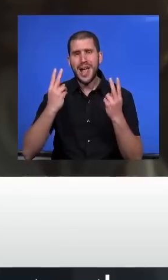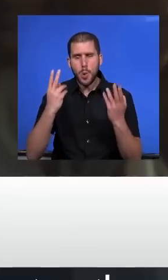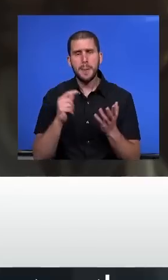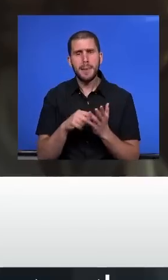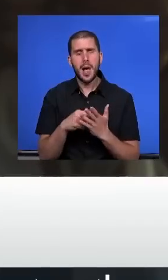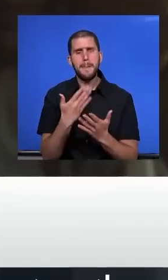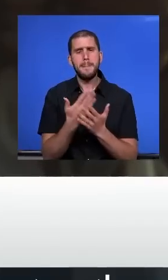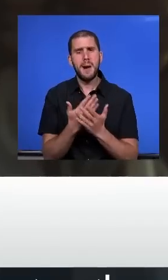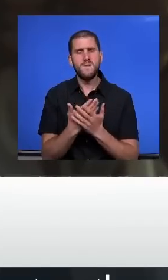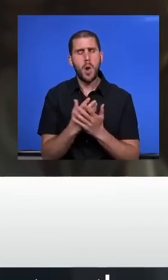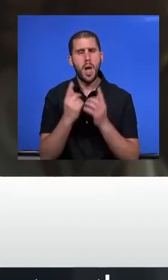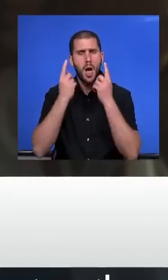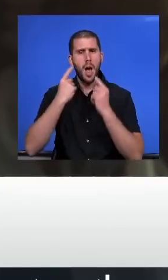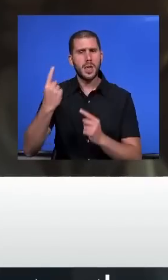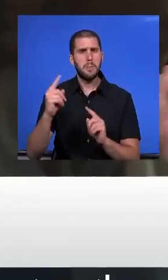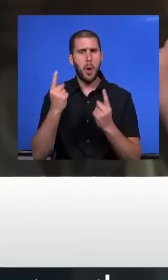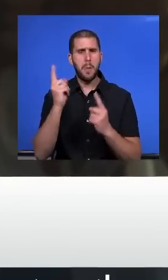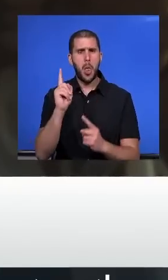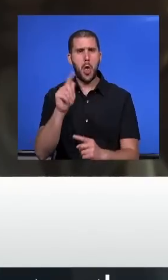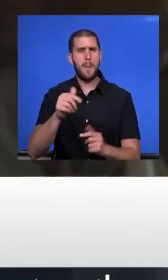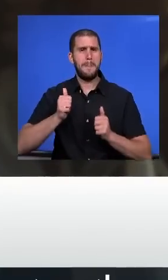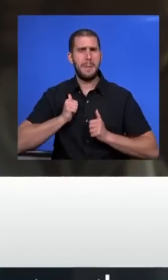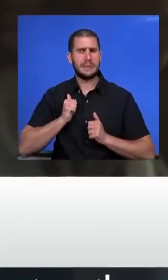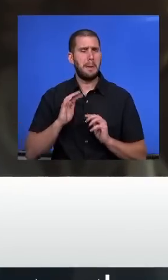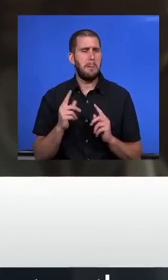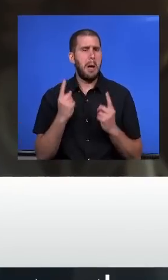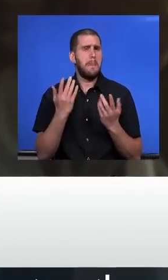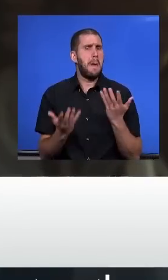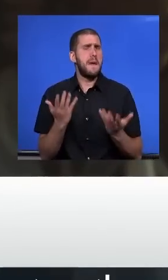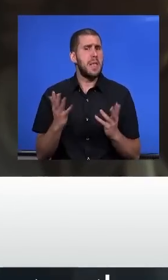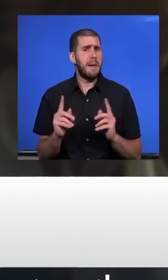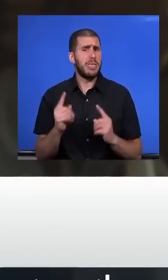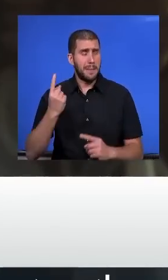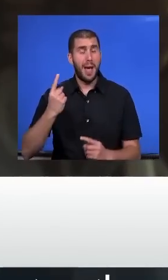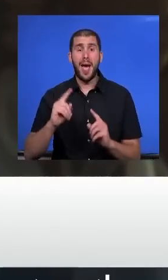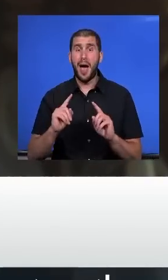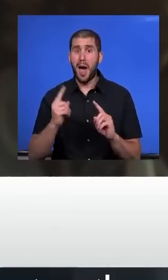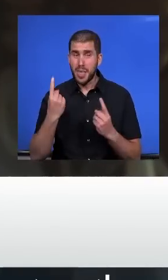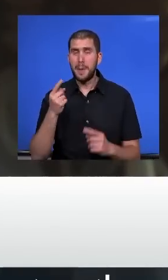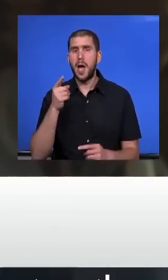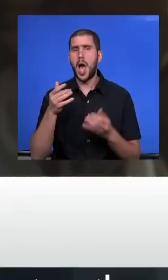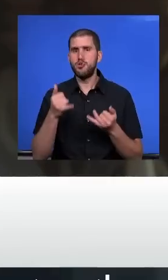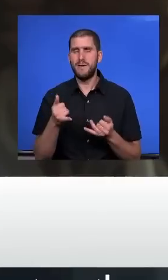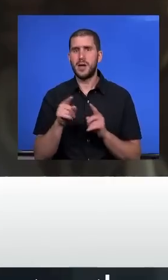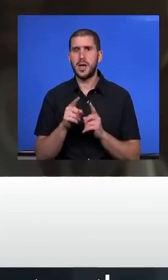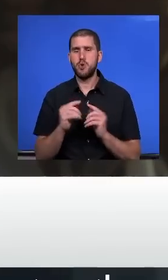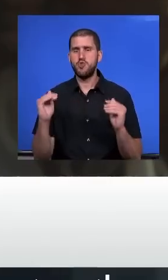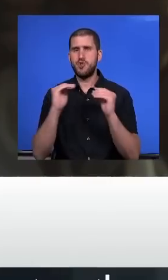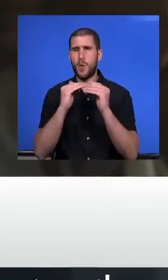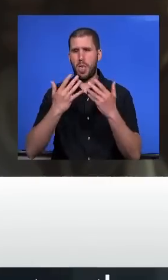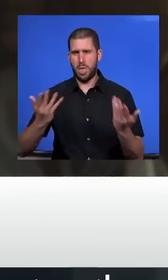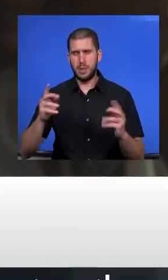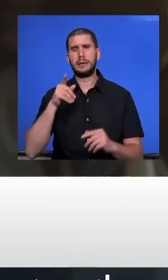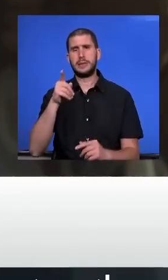בכל מקרה החרדים לא מתגייסים, אז תשאלי אז מה קרה, מה הדרמה פה? הדרמה שעכשיו חוסר השוויון הזה